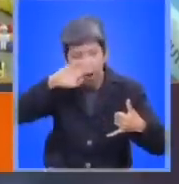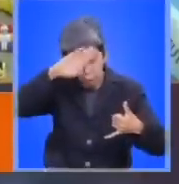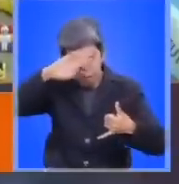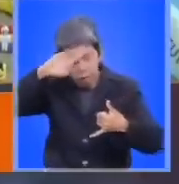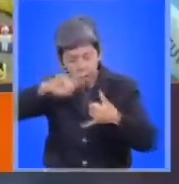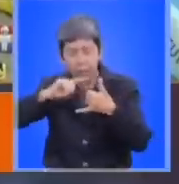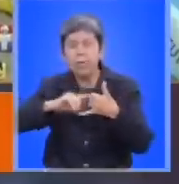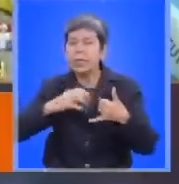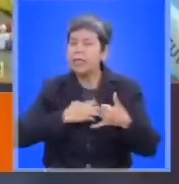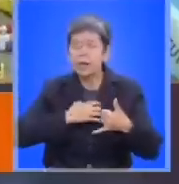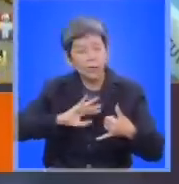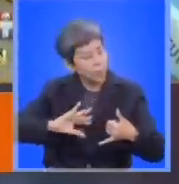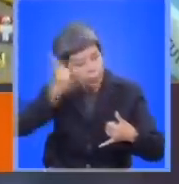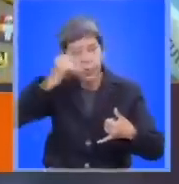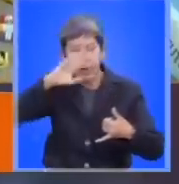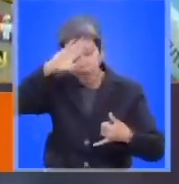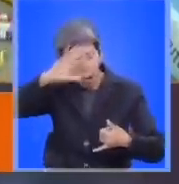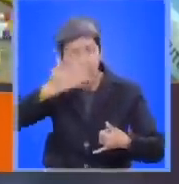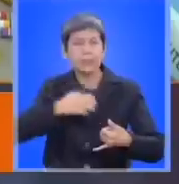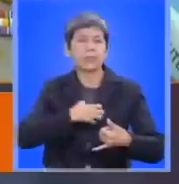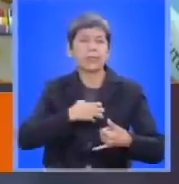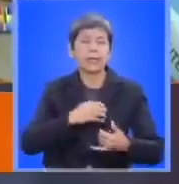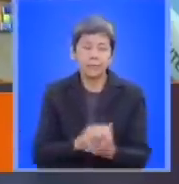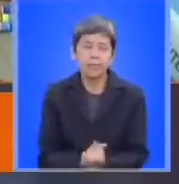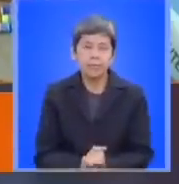นะได้หายป่วยนะครับ